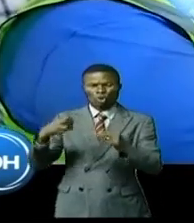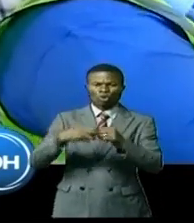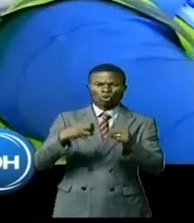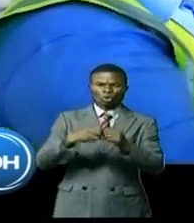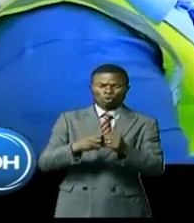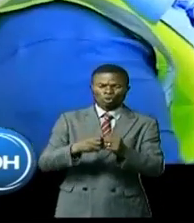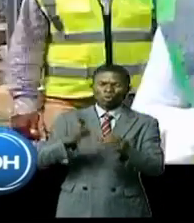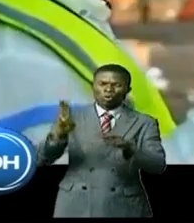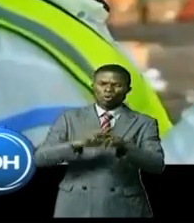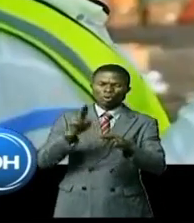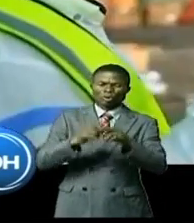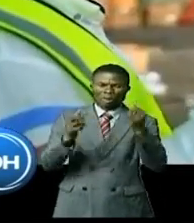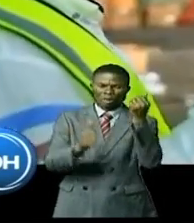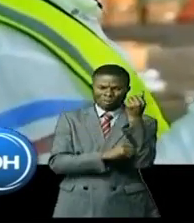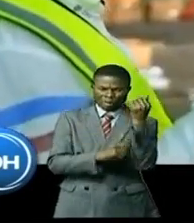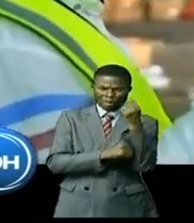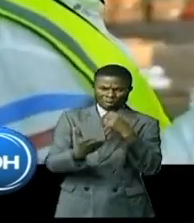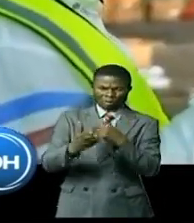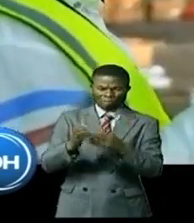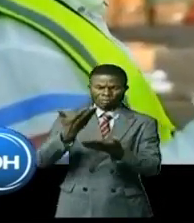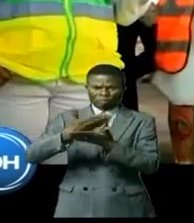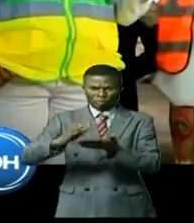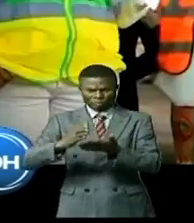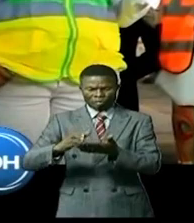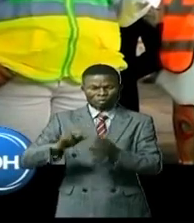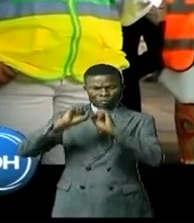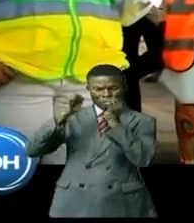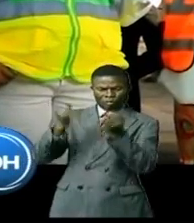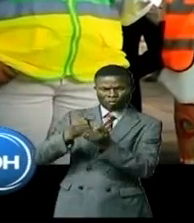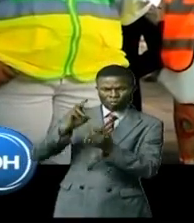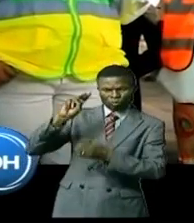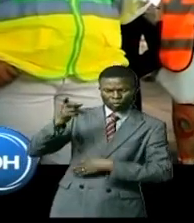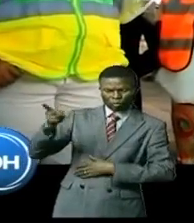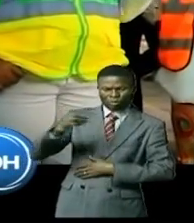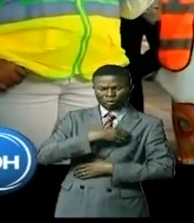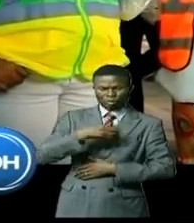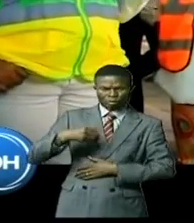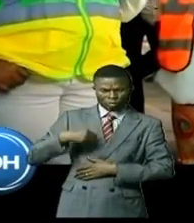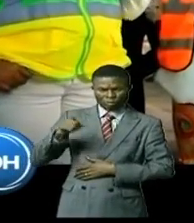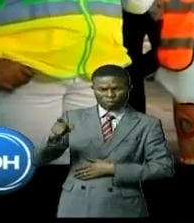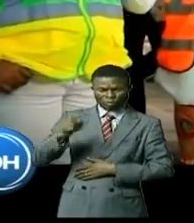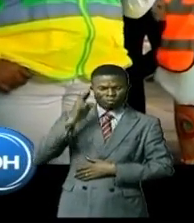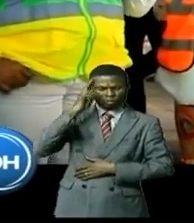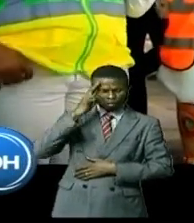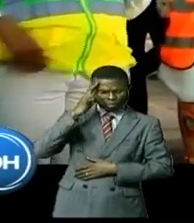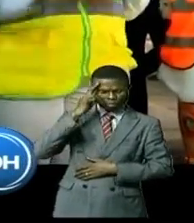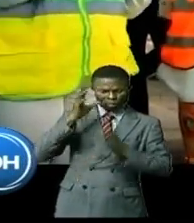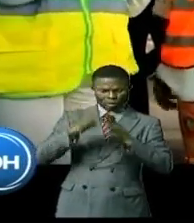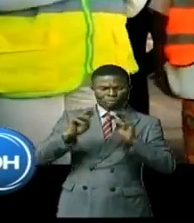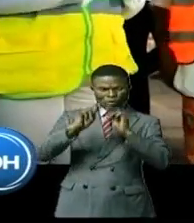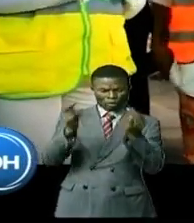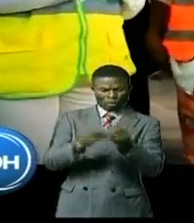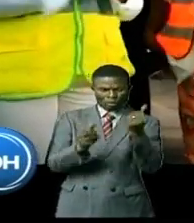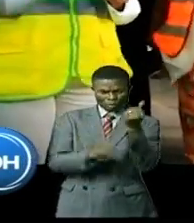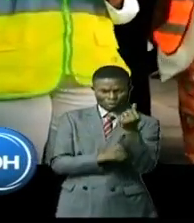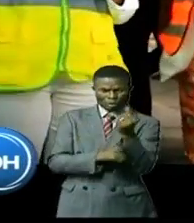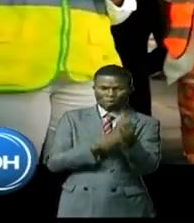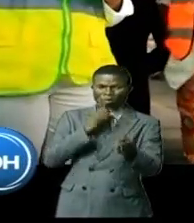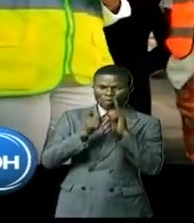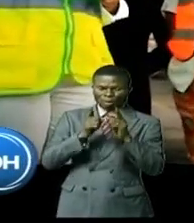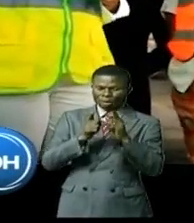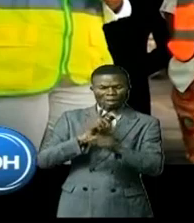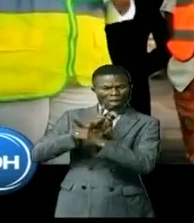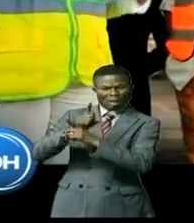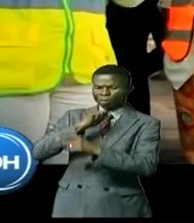consommées par les clients. À l'étape de Blue Energy, Madame Sandrine Galulamou-Benga a réfléchi avec l'équipe, ce qui ne l'a pas